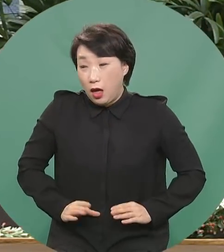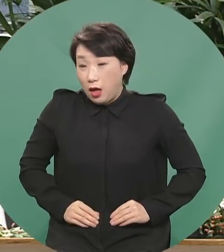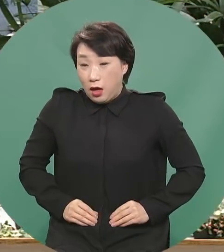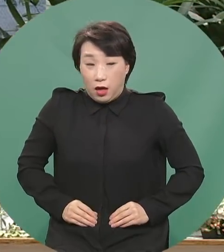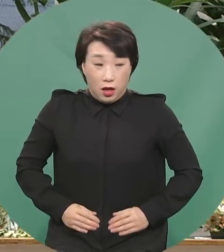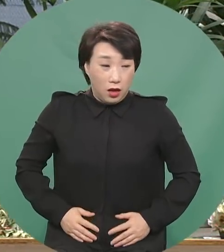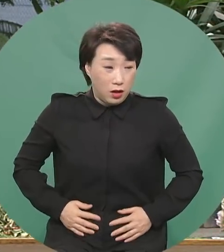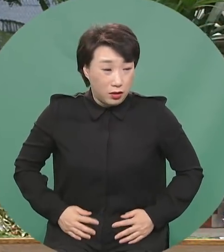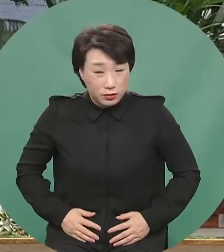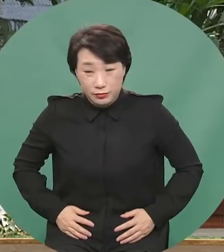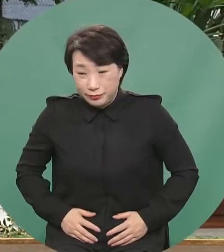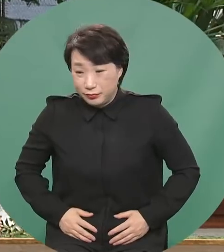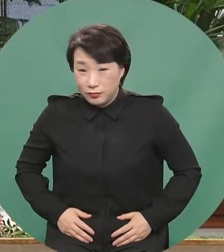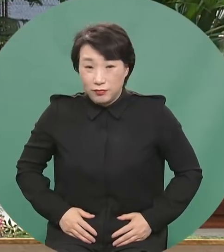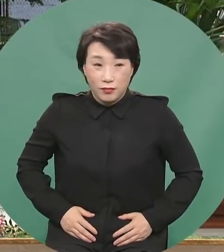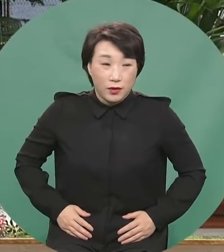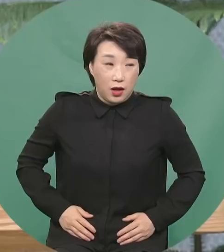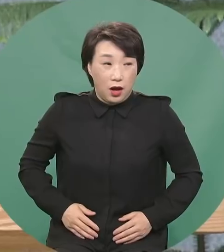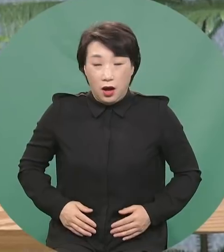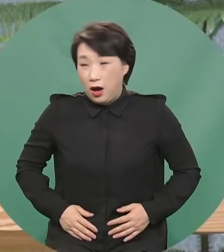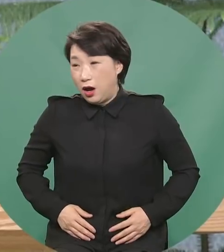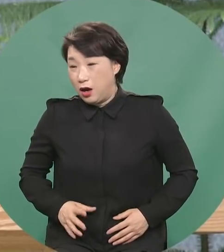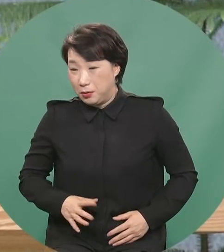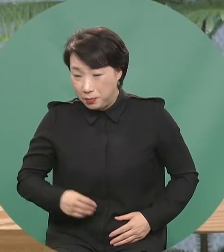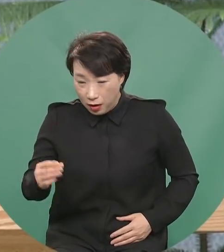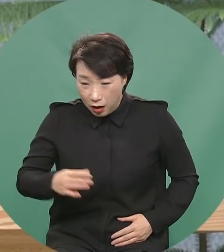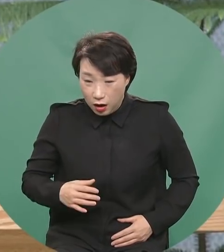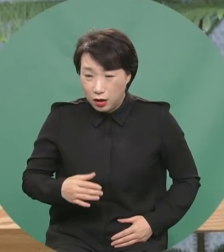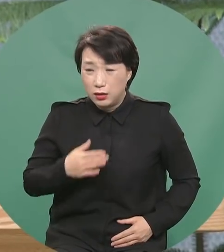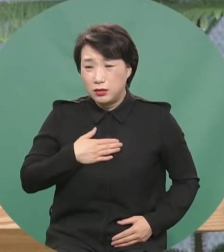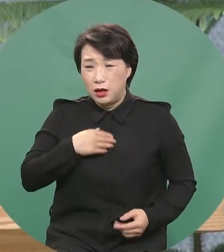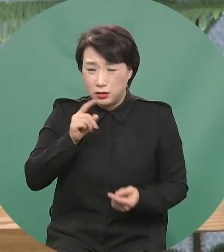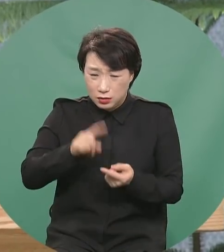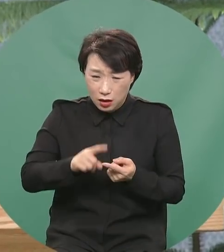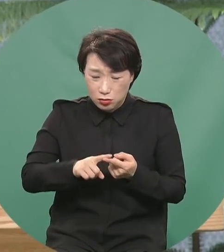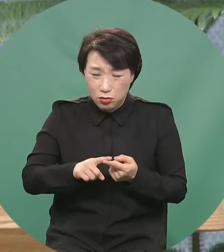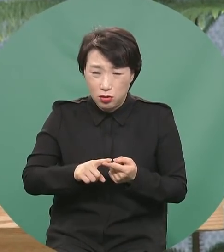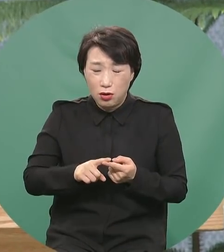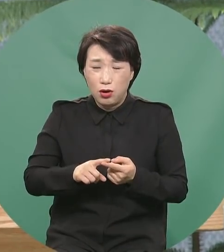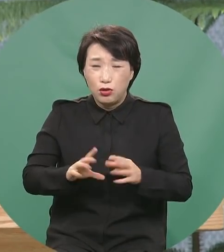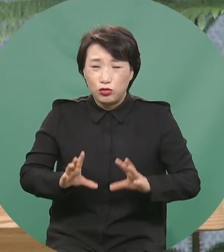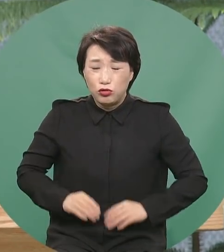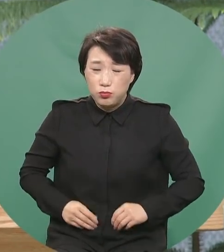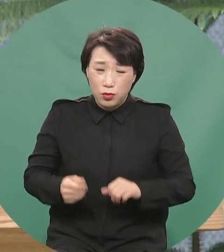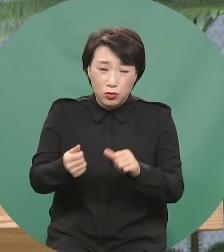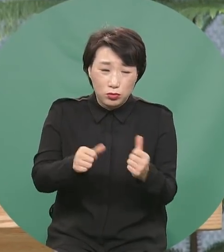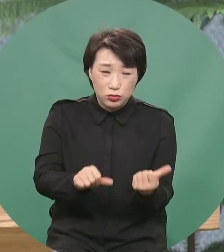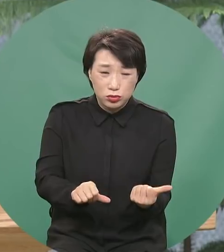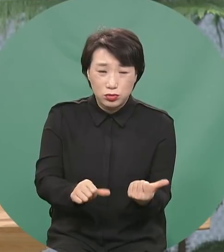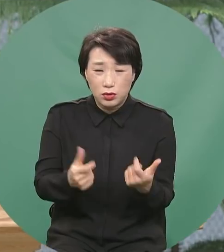고픕니다. 야, 내가 이러다 정말로 굶어 죽겠구나.